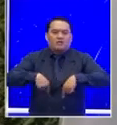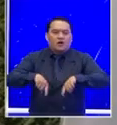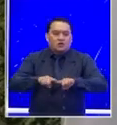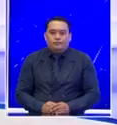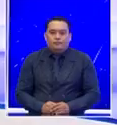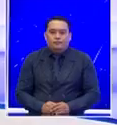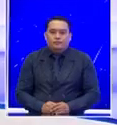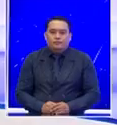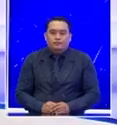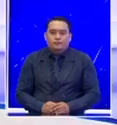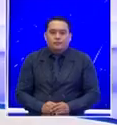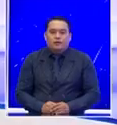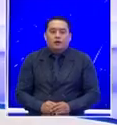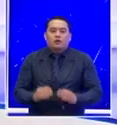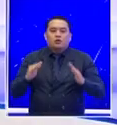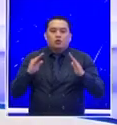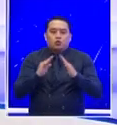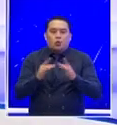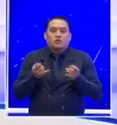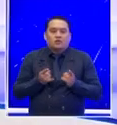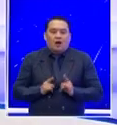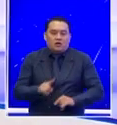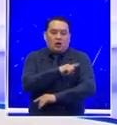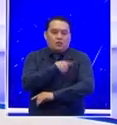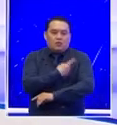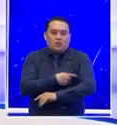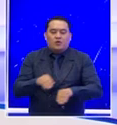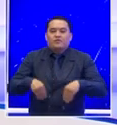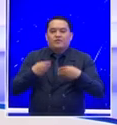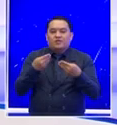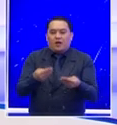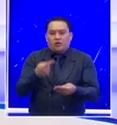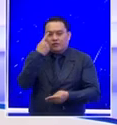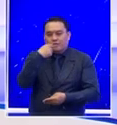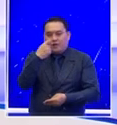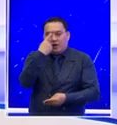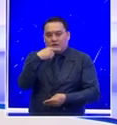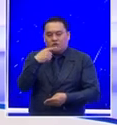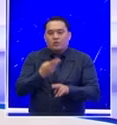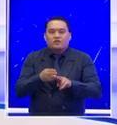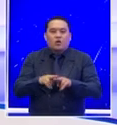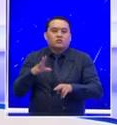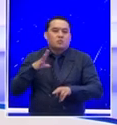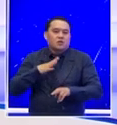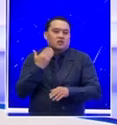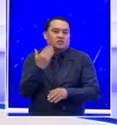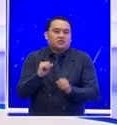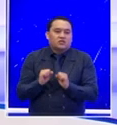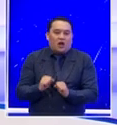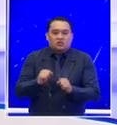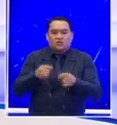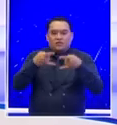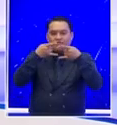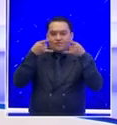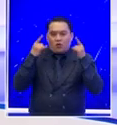организации. Родильный дом в Бангкоке выдает маски новорожденным. Прозрачный пластиковый козырек должен защитить